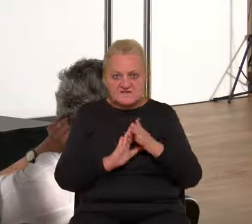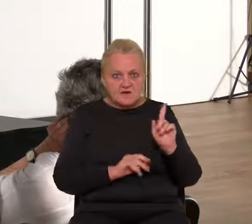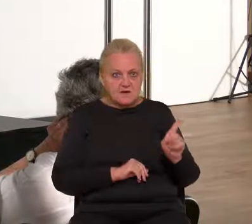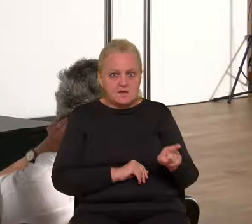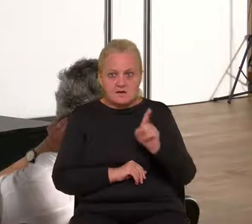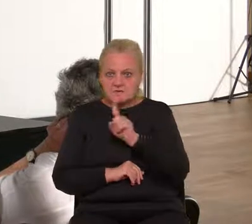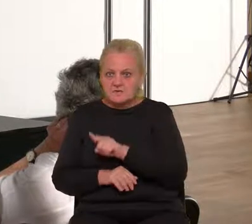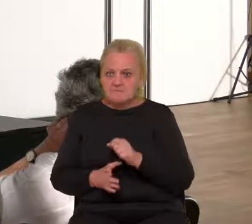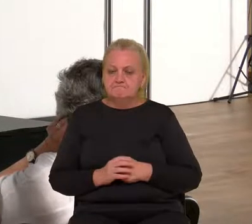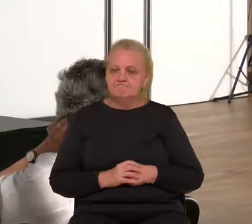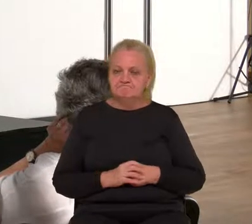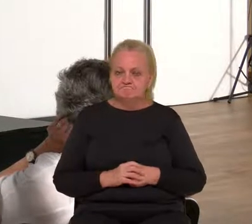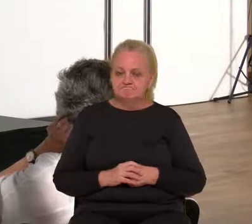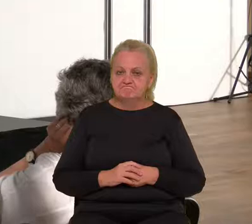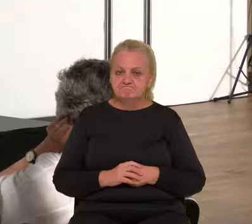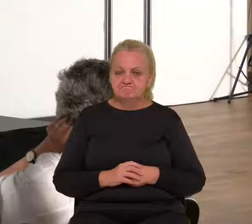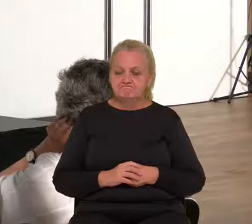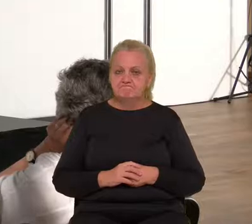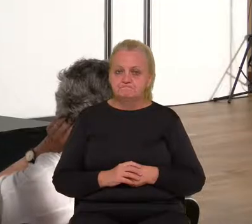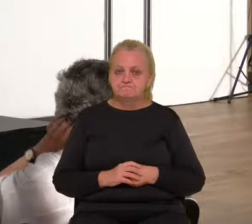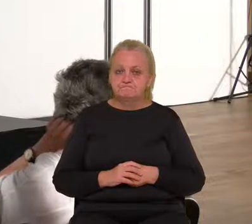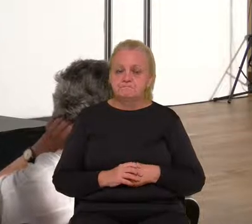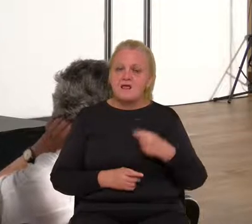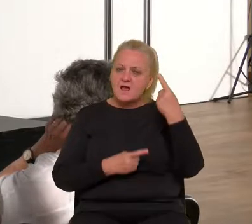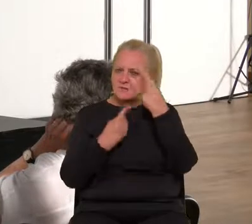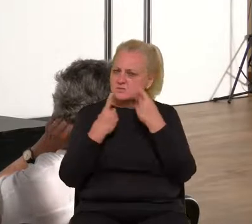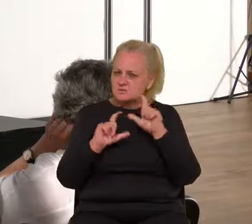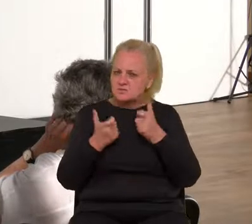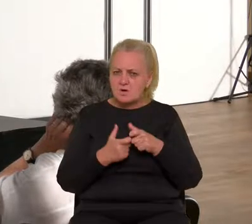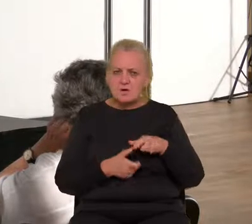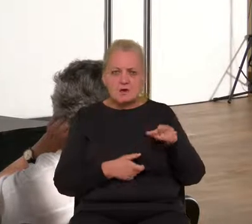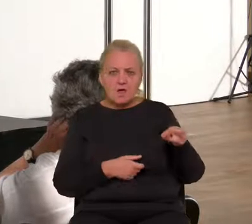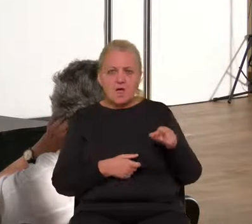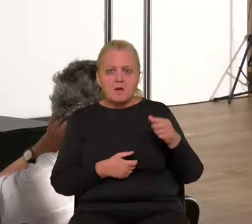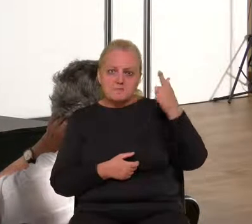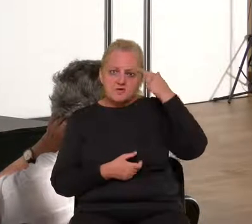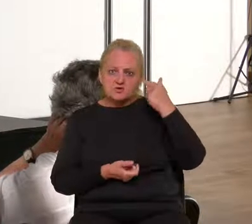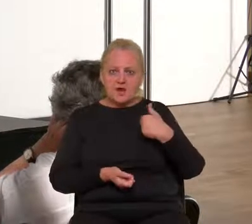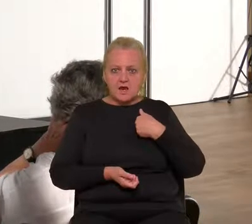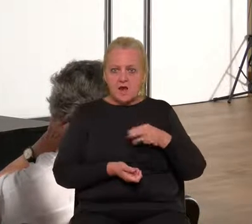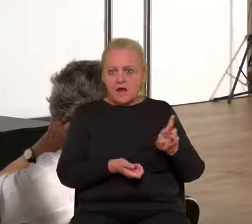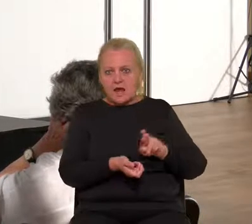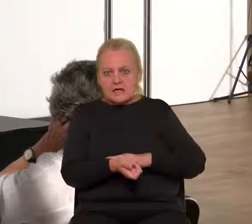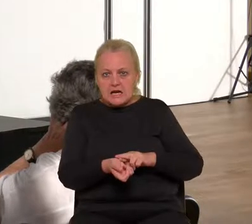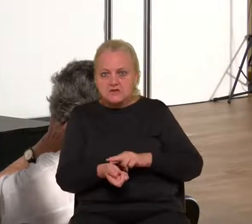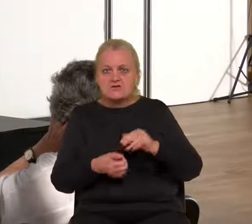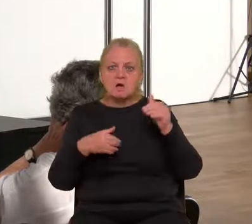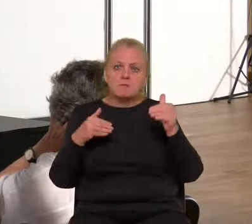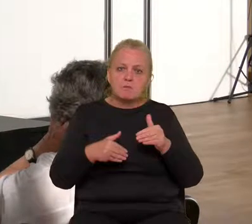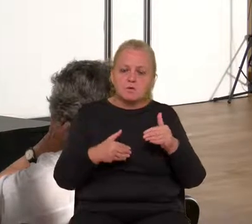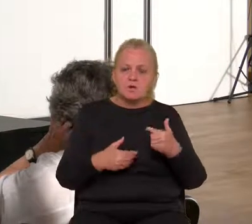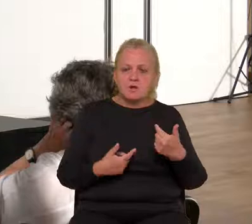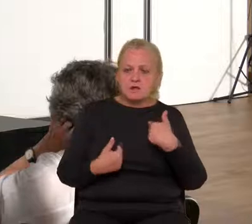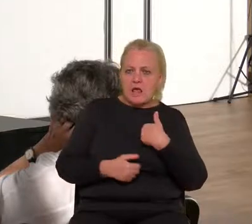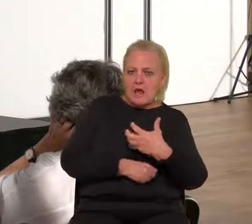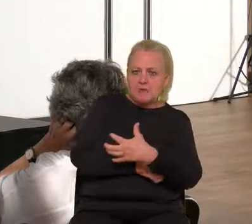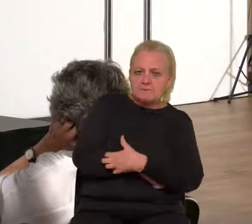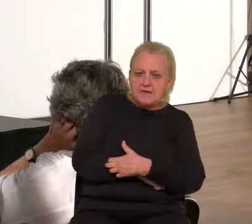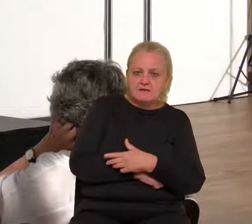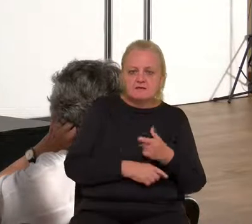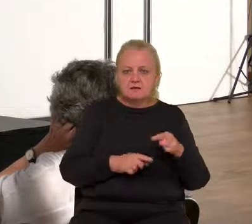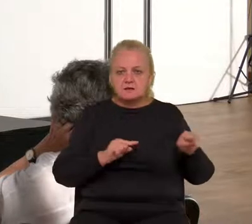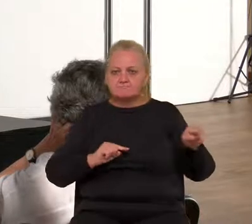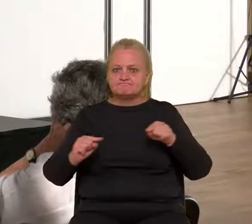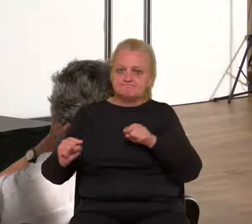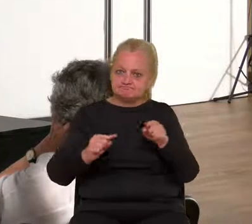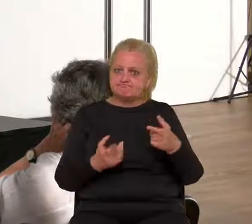nawzajem. Bo ten myśli sobie, a ten pomyśli, że jestem rasistą, a ten pomyśli, że jestem biedakiem, ale i tak